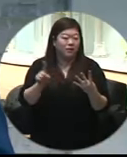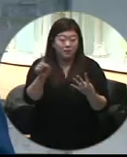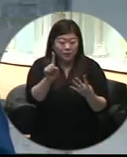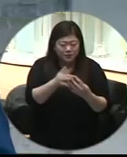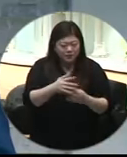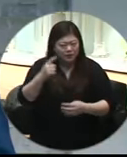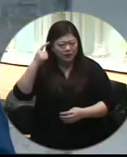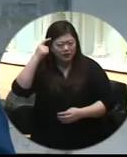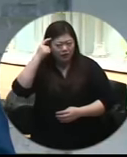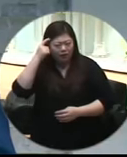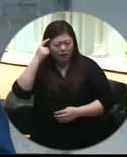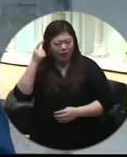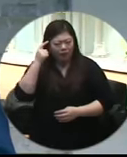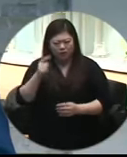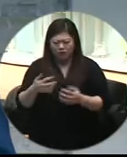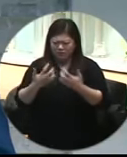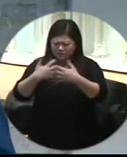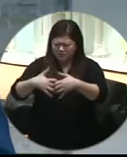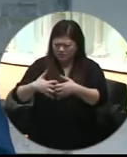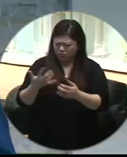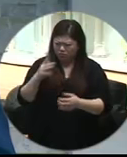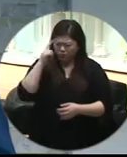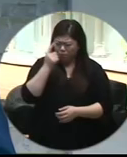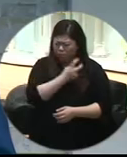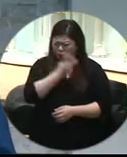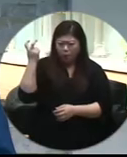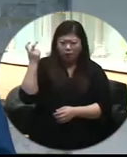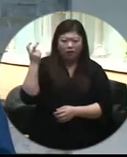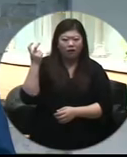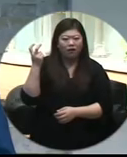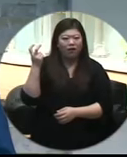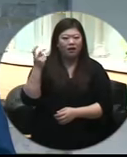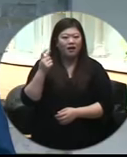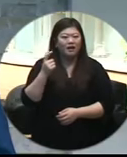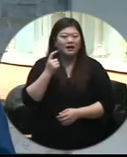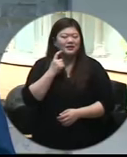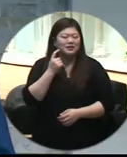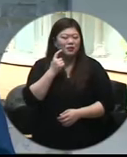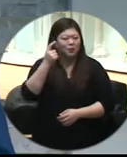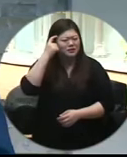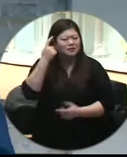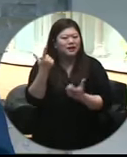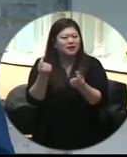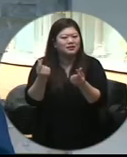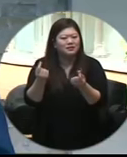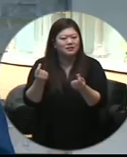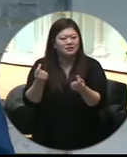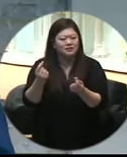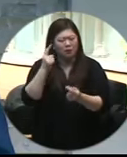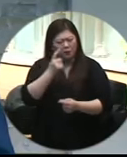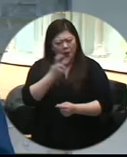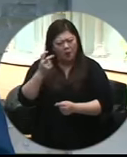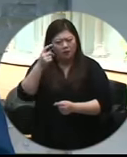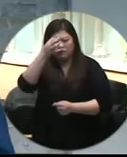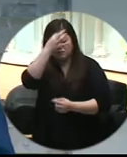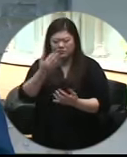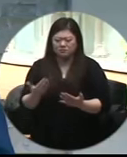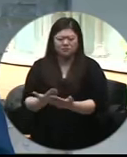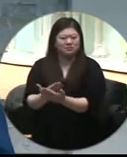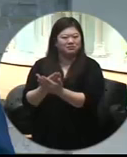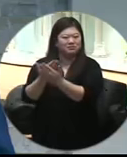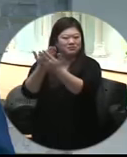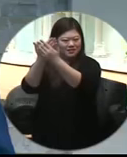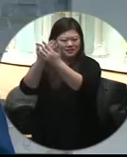능력을 부여하는 기능 정보 기술이 이제 발명이 계속 발전하고 있습니다. 쉽게